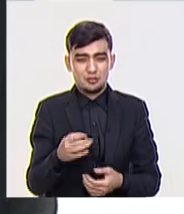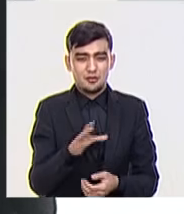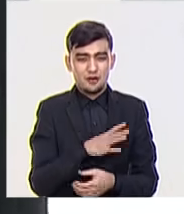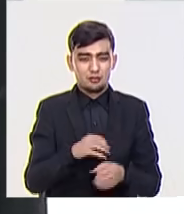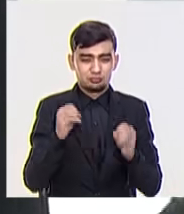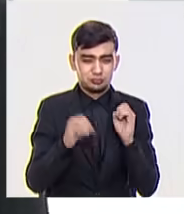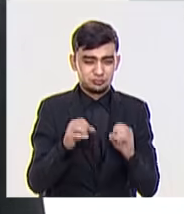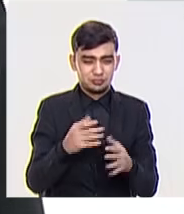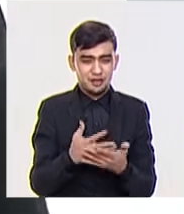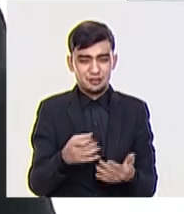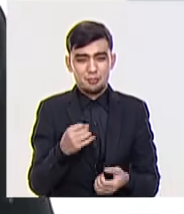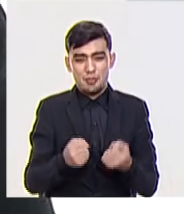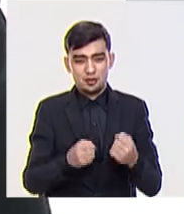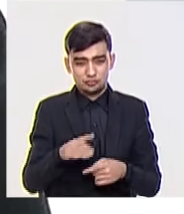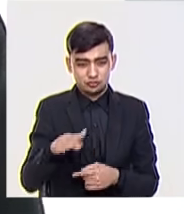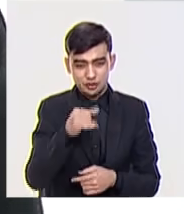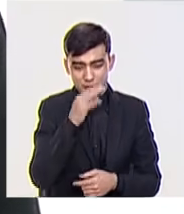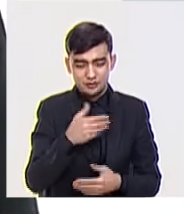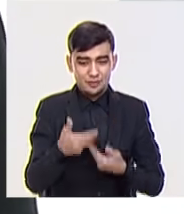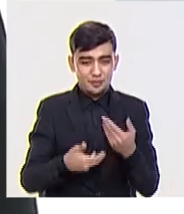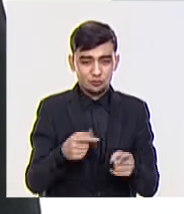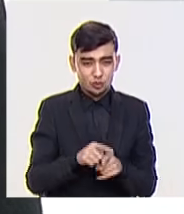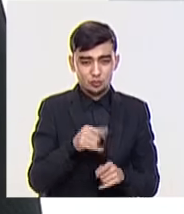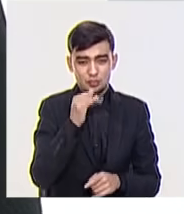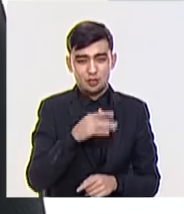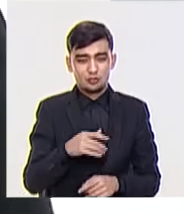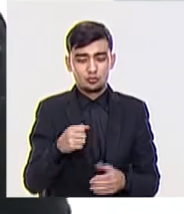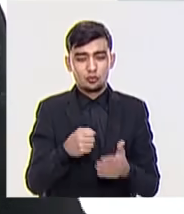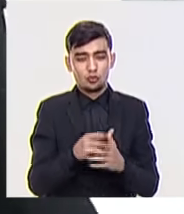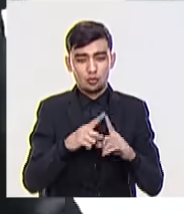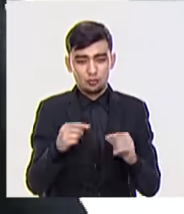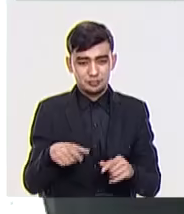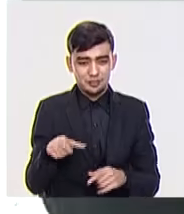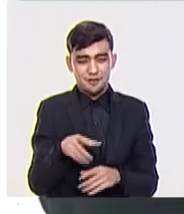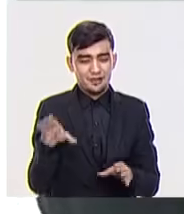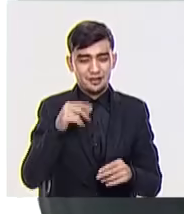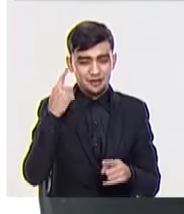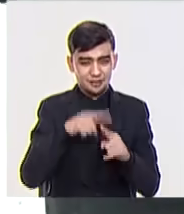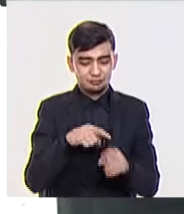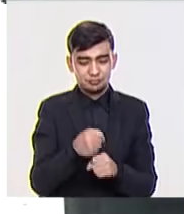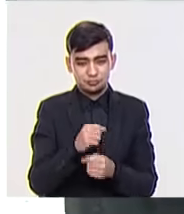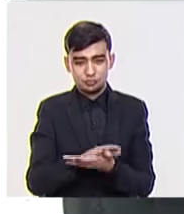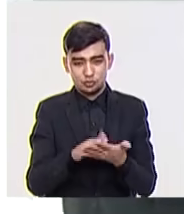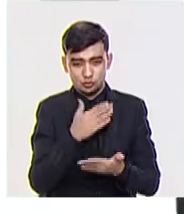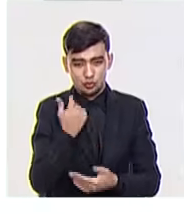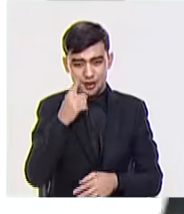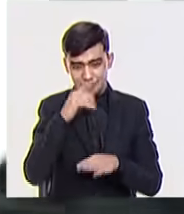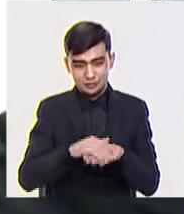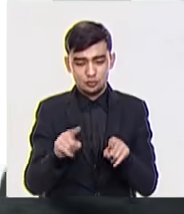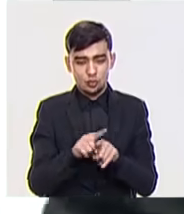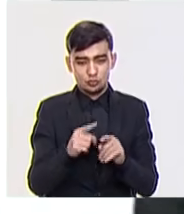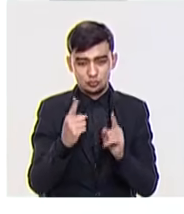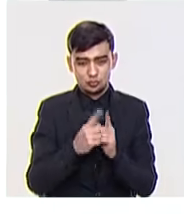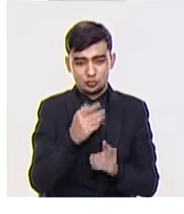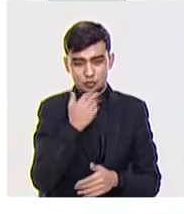кетеді. Машинамен не жаяу жүре алмайсың, мектептің жолдары бәрі дұрыспайды. Ешқандай техника істеңге істемейді, әкімді ұшы көрмейміз. Балық басынан шіріп дейді,